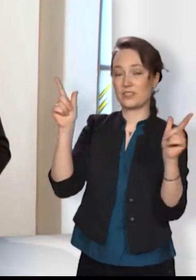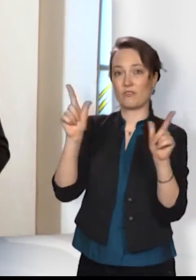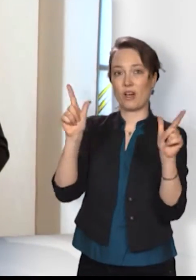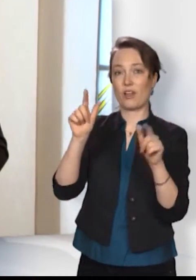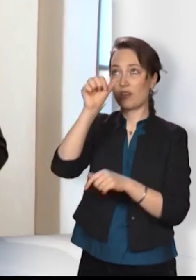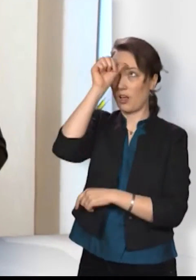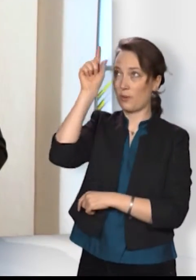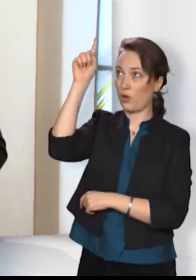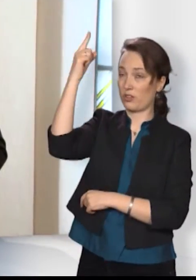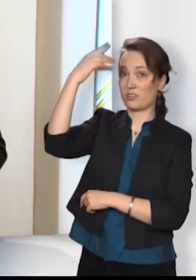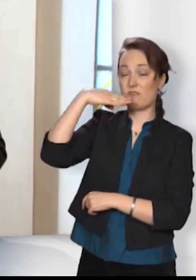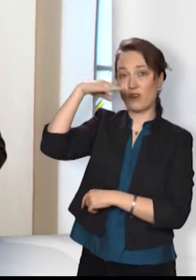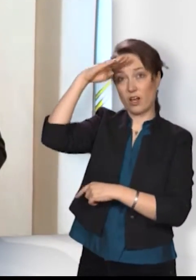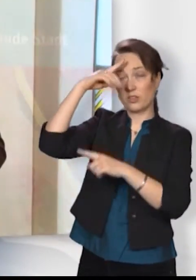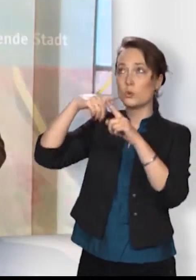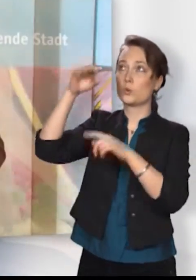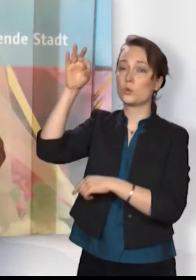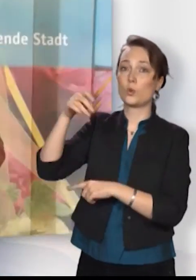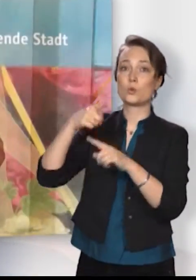des Heiligen Geistes. Amen.